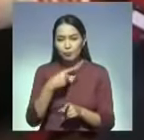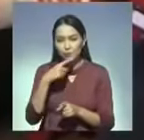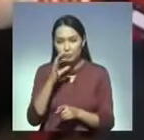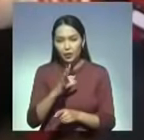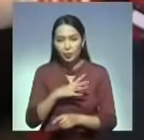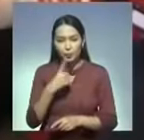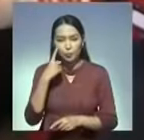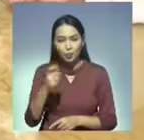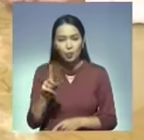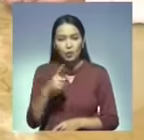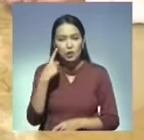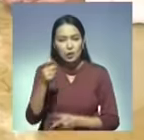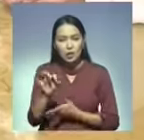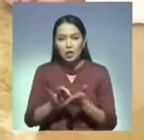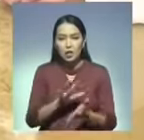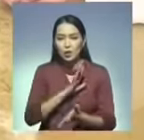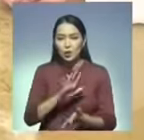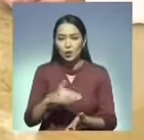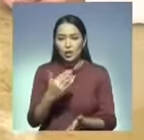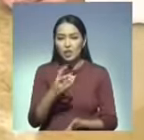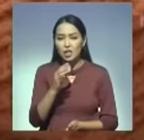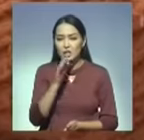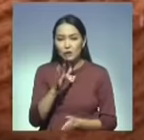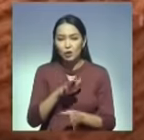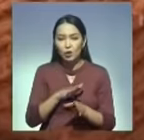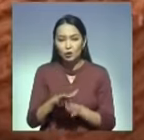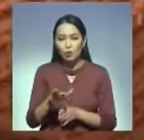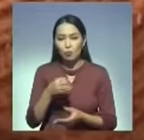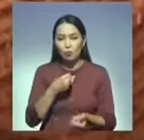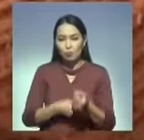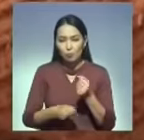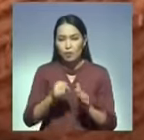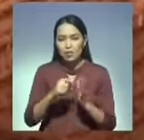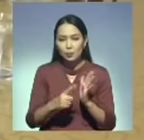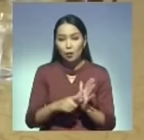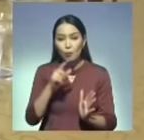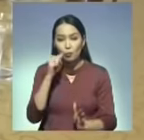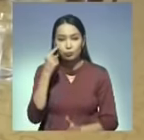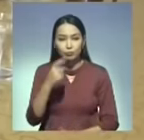раз женщина заявила, что ее несовершеннолетнюю дочь обесчестили 17 мужчин.